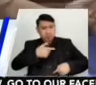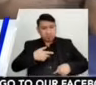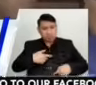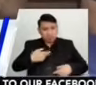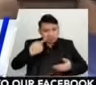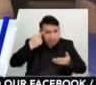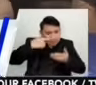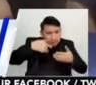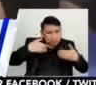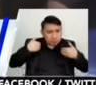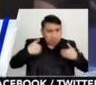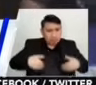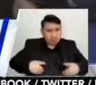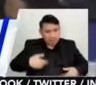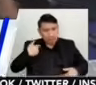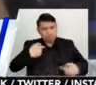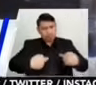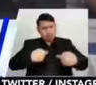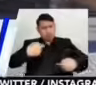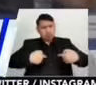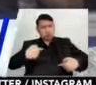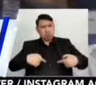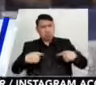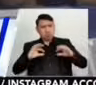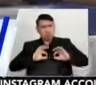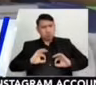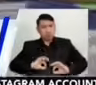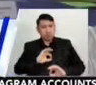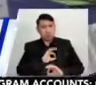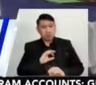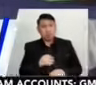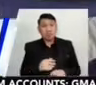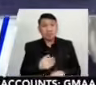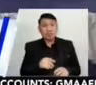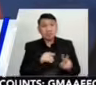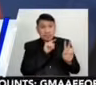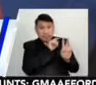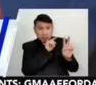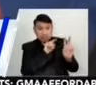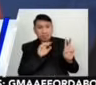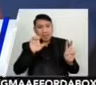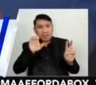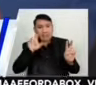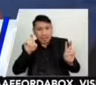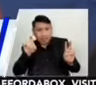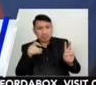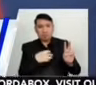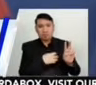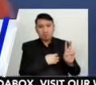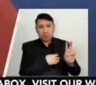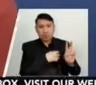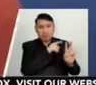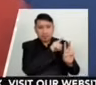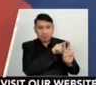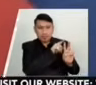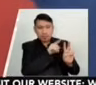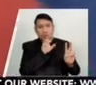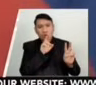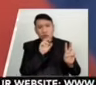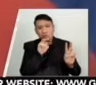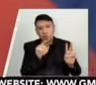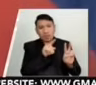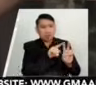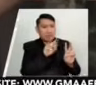mga otoridad, itunuturing ng sospek sa krimen ang dalawang dating pulis na kinilalang sina Romel Aboso at Michael